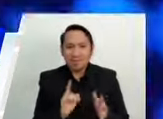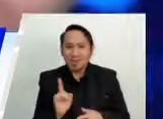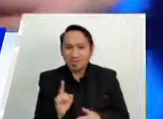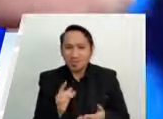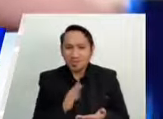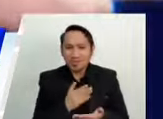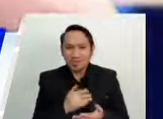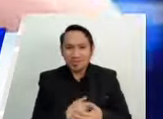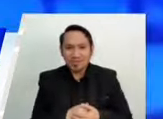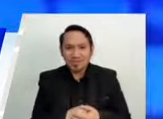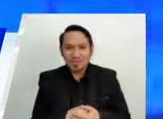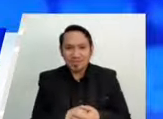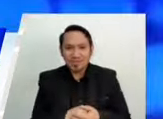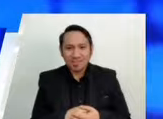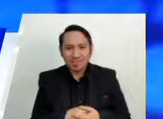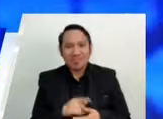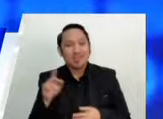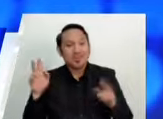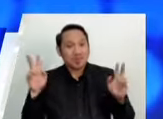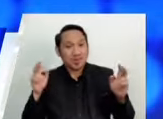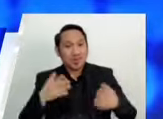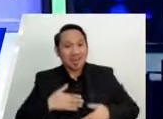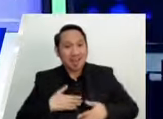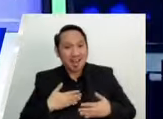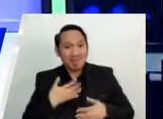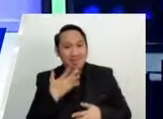Anne. Happy birthday! Hindi nga!